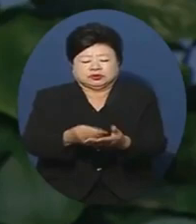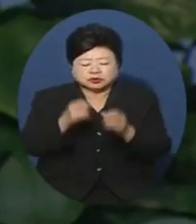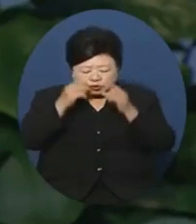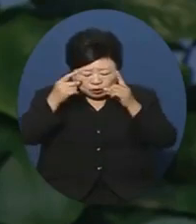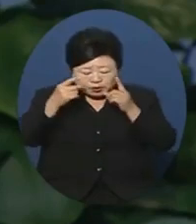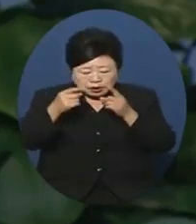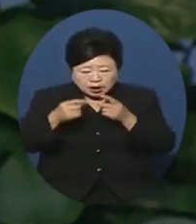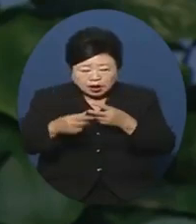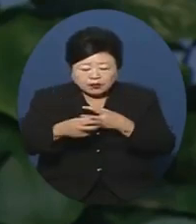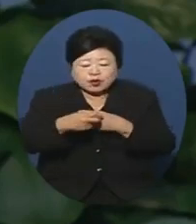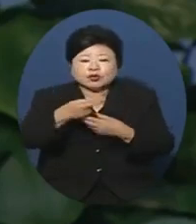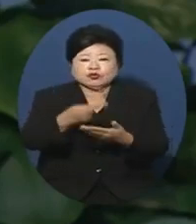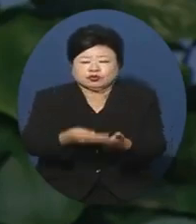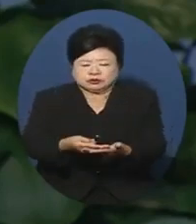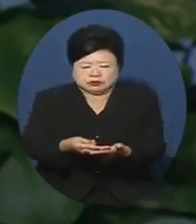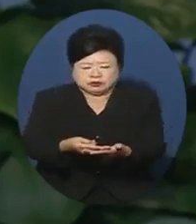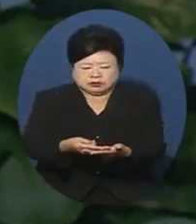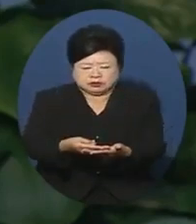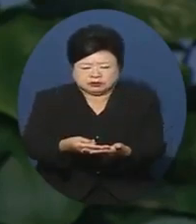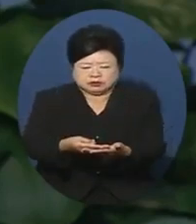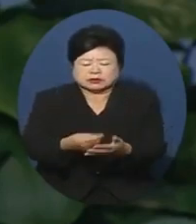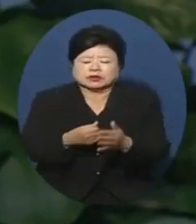태어났습니다. 거기에서